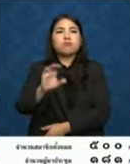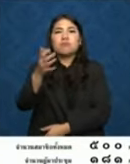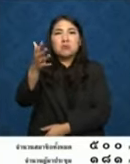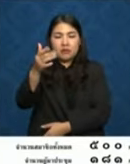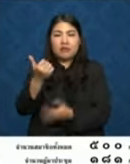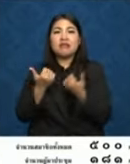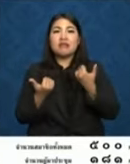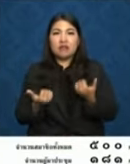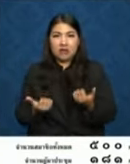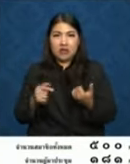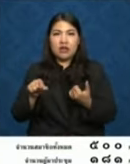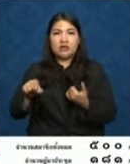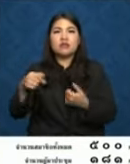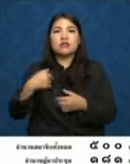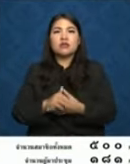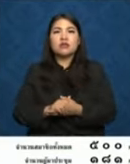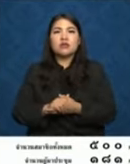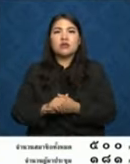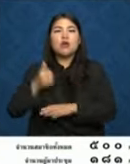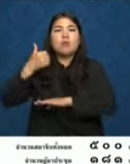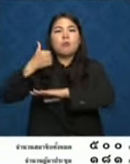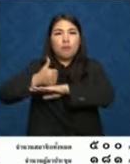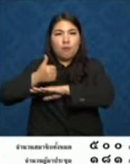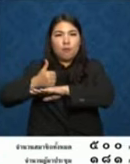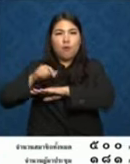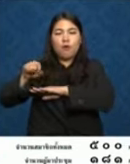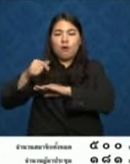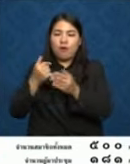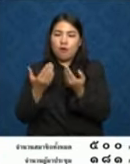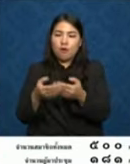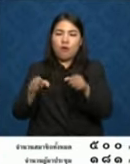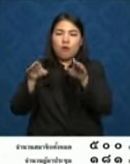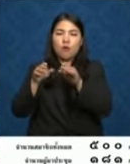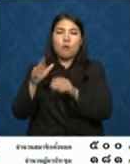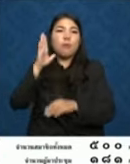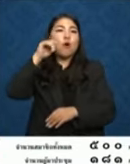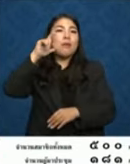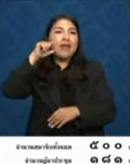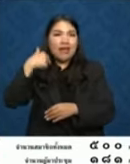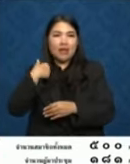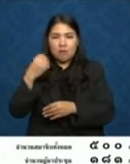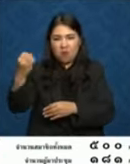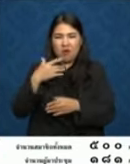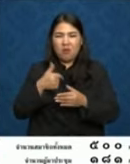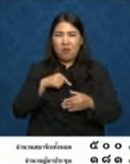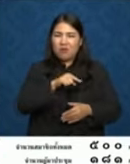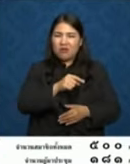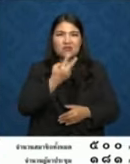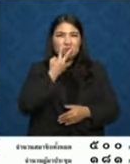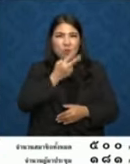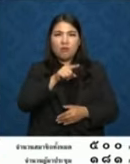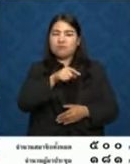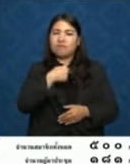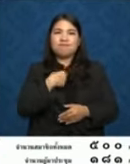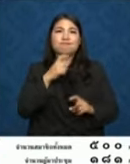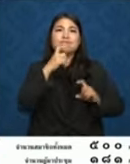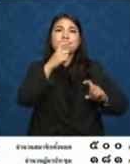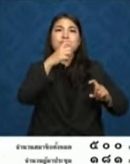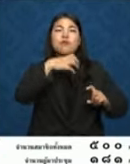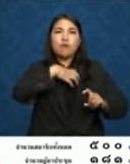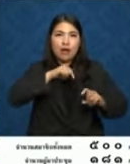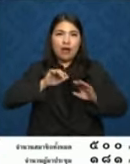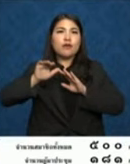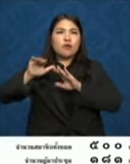ได้รับการร้องเรียนจากผู้บริหารโรงเรียนและก็ผู้ปกครองบอกว่าอาคารดังกล่าวอันตรายมากอยากให้หน่วยงานที่เกี่ยวข้องดำเนิน